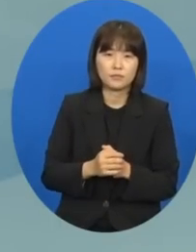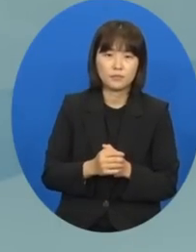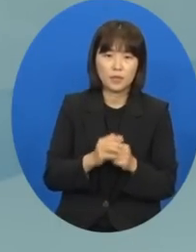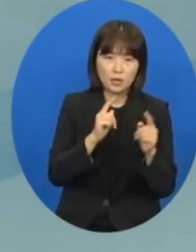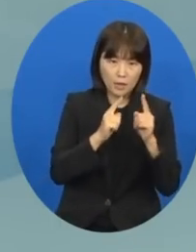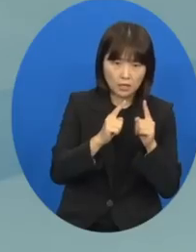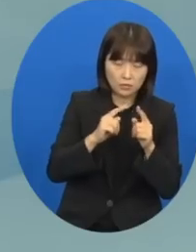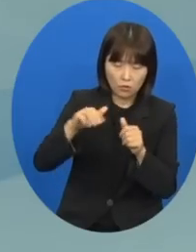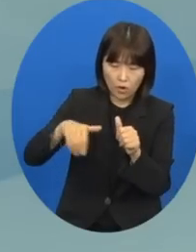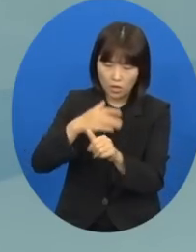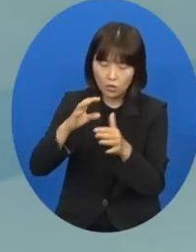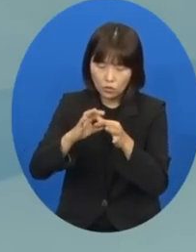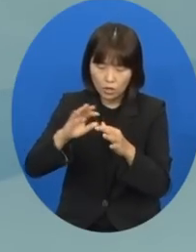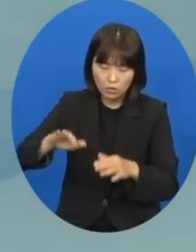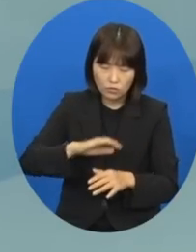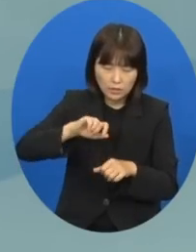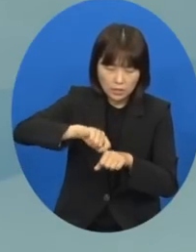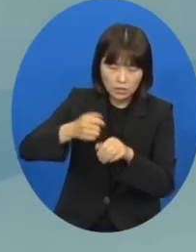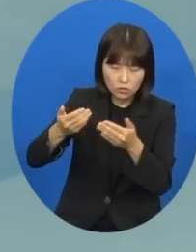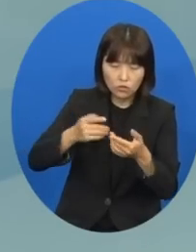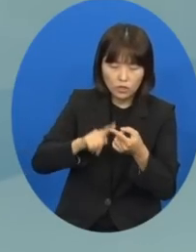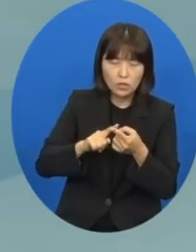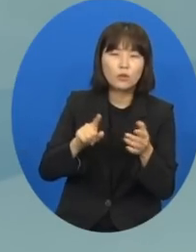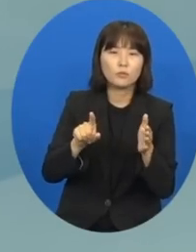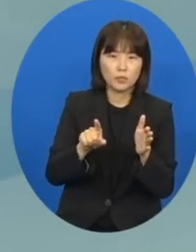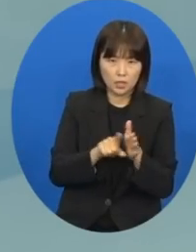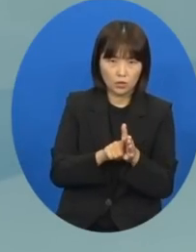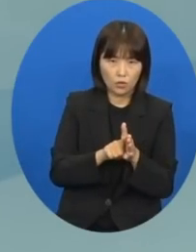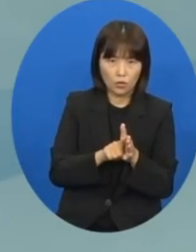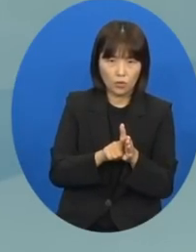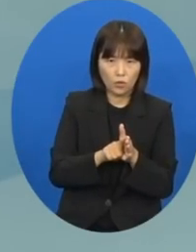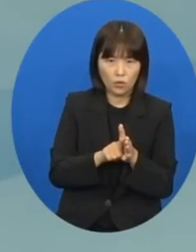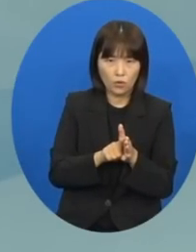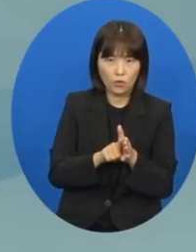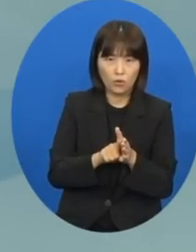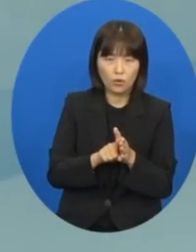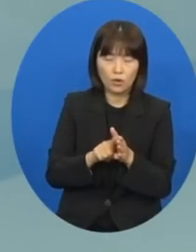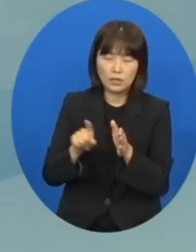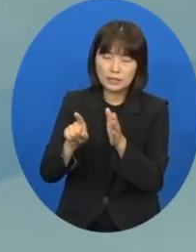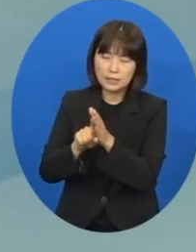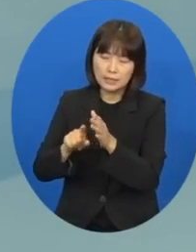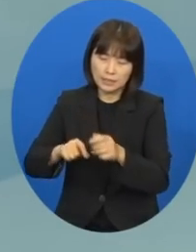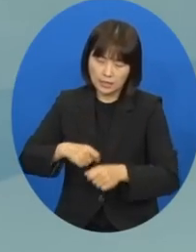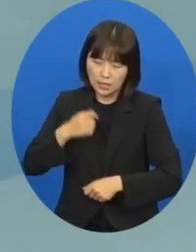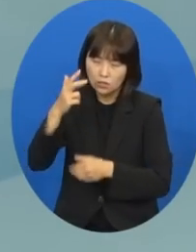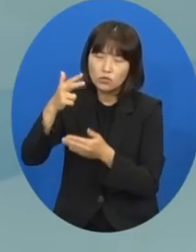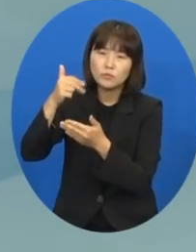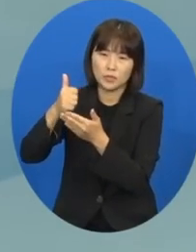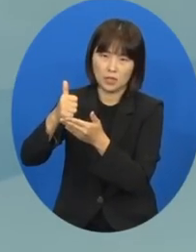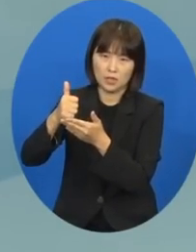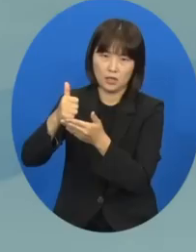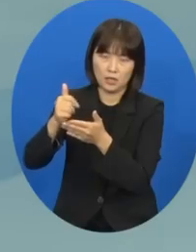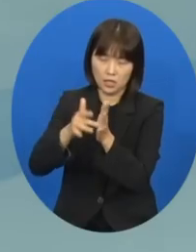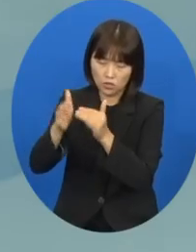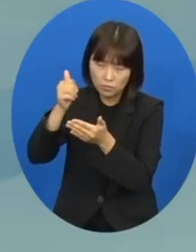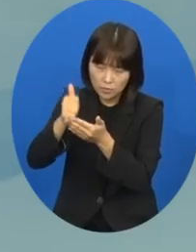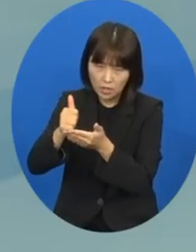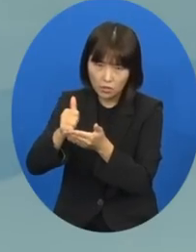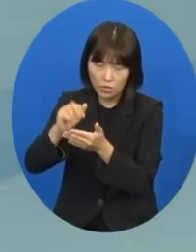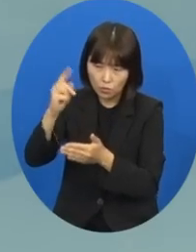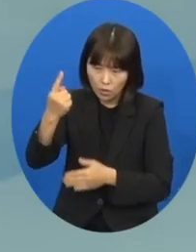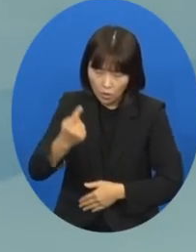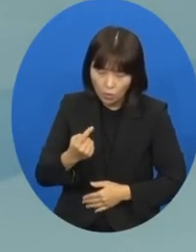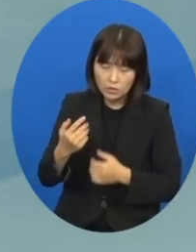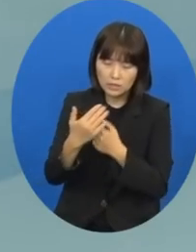징계하심을 믿고 다시 그 말씀으로 무엇보다 신실하신 그분께로, 주님께로, 우리 예수님께로 돌아오는 그